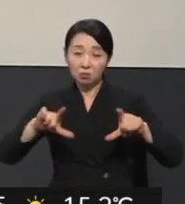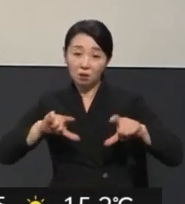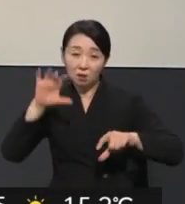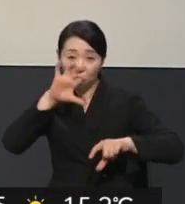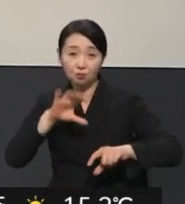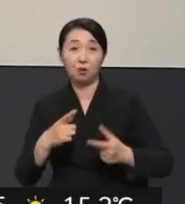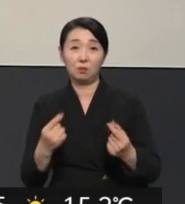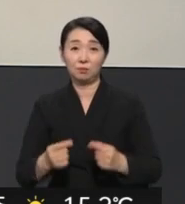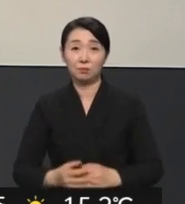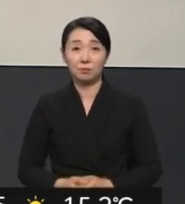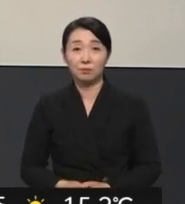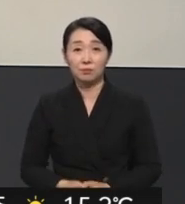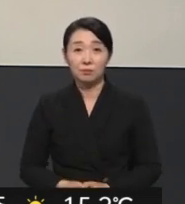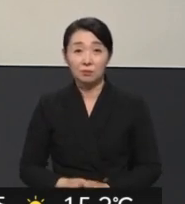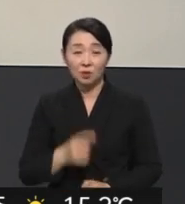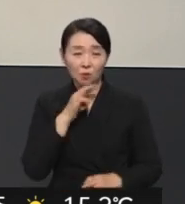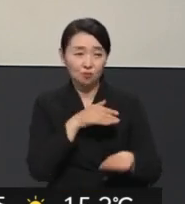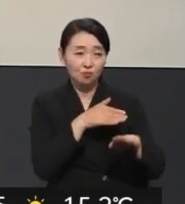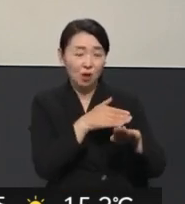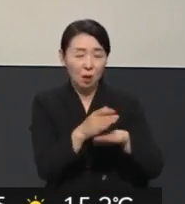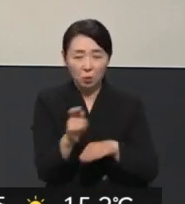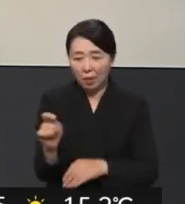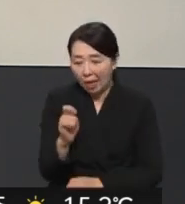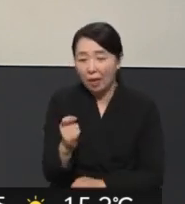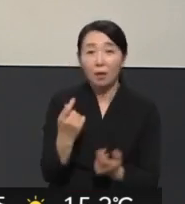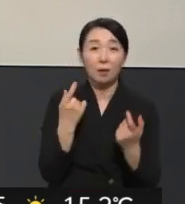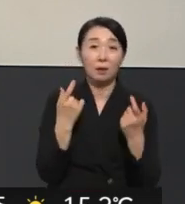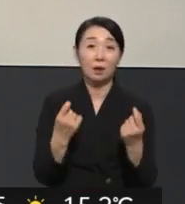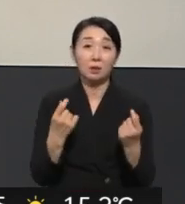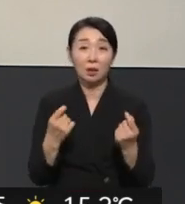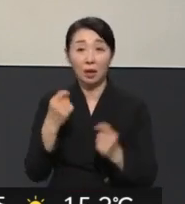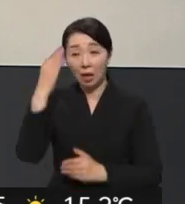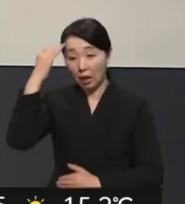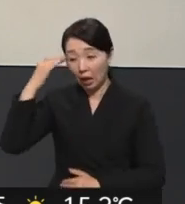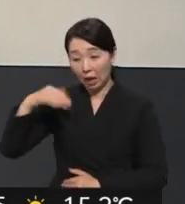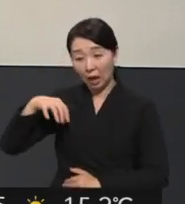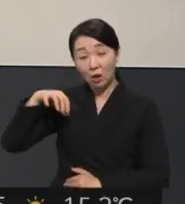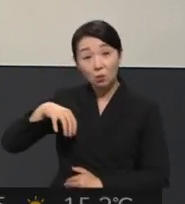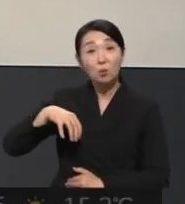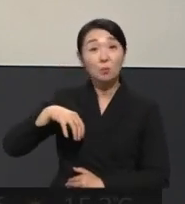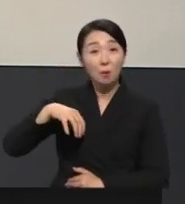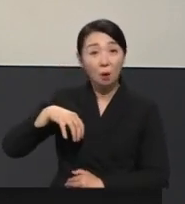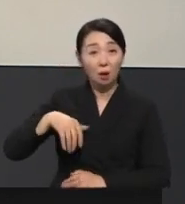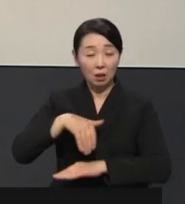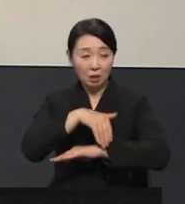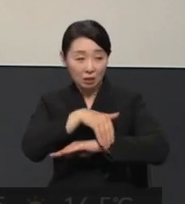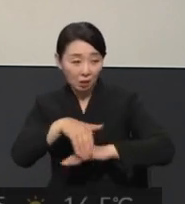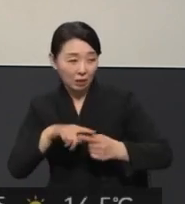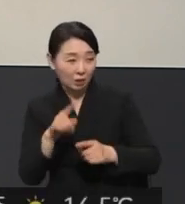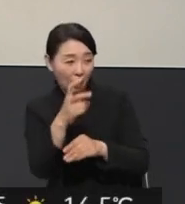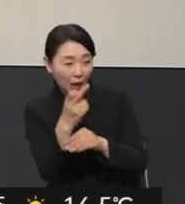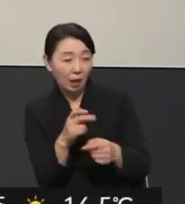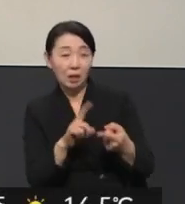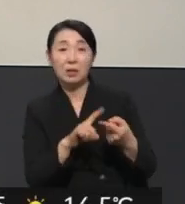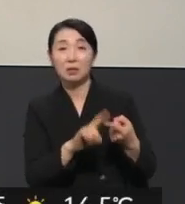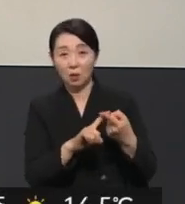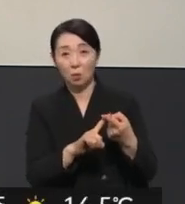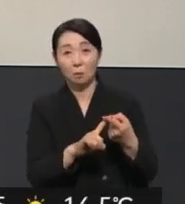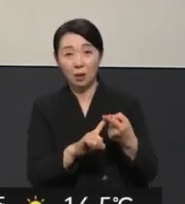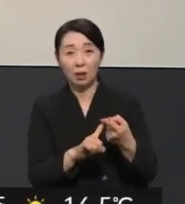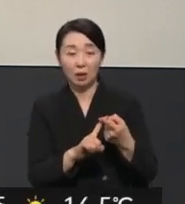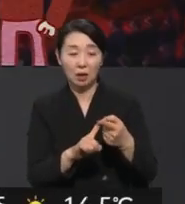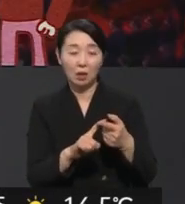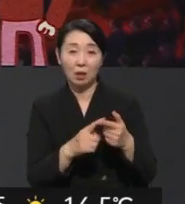것들입니다. 다시 말해 북한의 트집잡기라고 할 수 있는데요. 우리 당국은 의도된 일련의 도발 시나리오 그 시작으로 보고